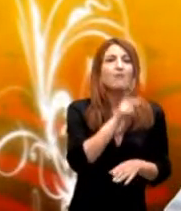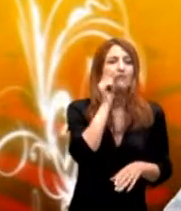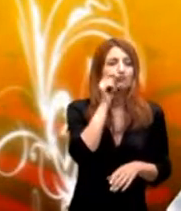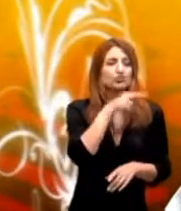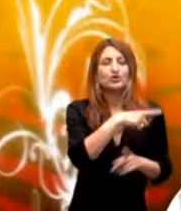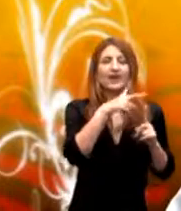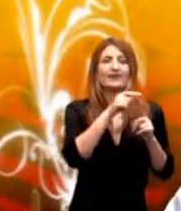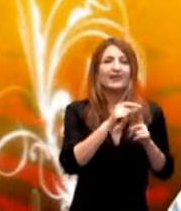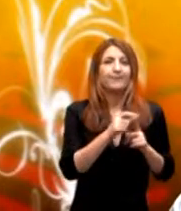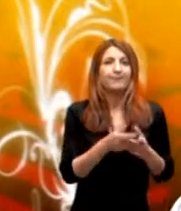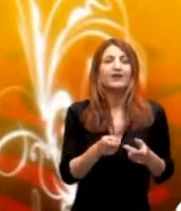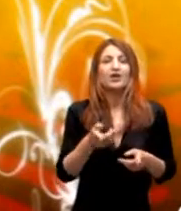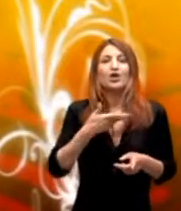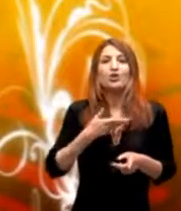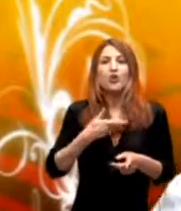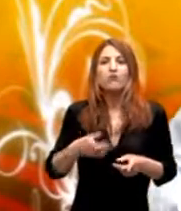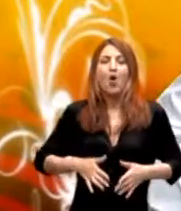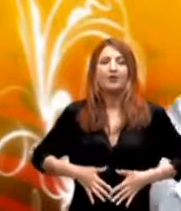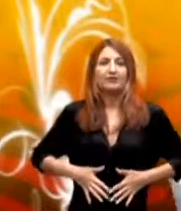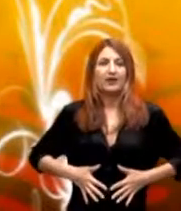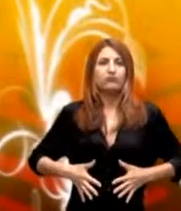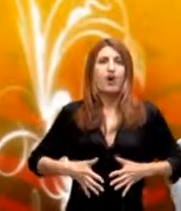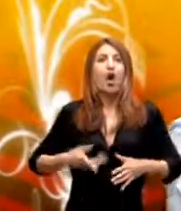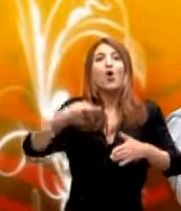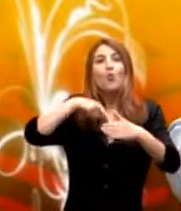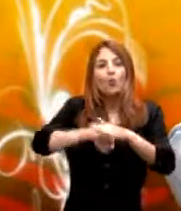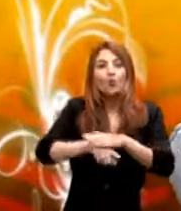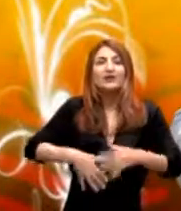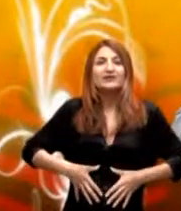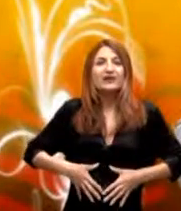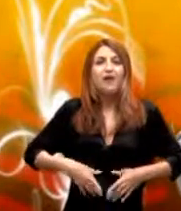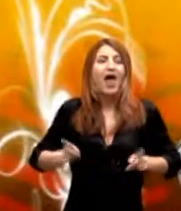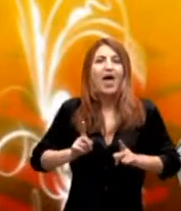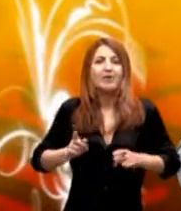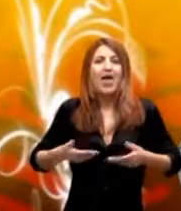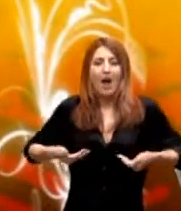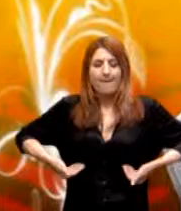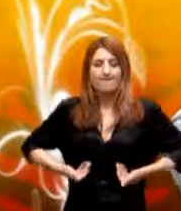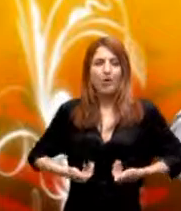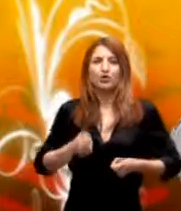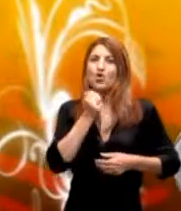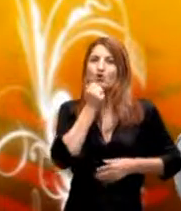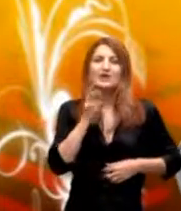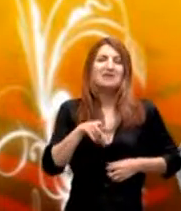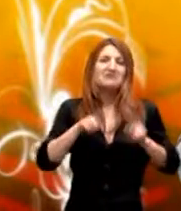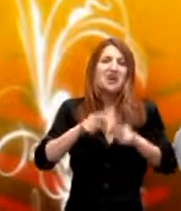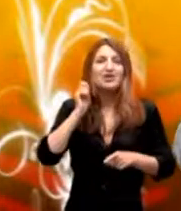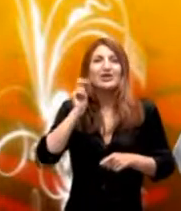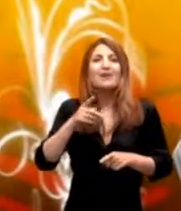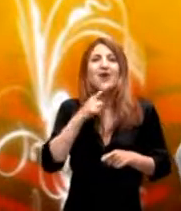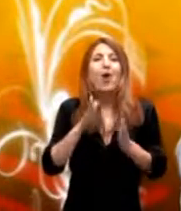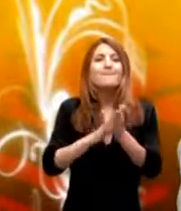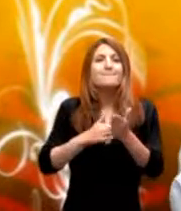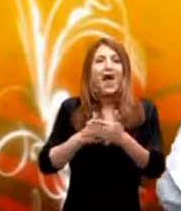tip debljine i nakupiti trbuh u trbuhu, ali ne u potkožju trbuha. Znači, neka žena može imati